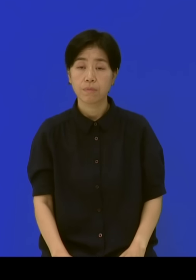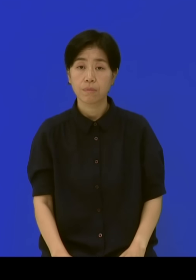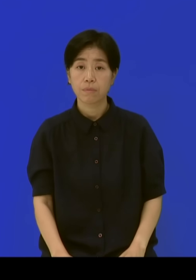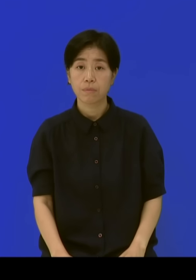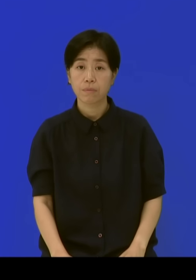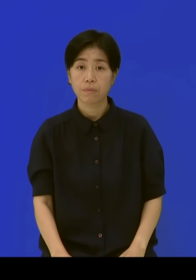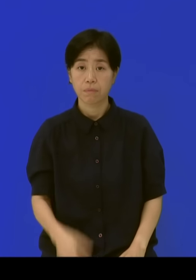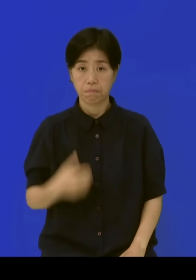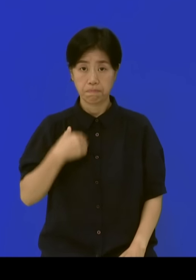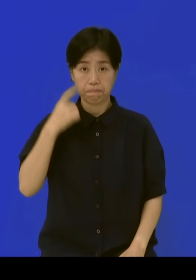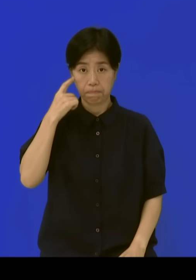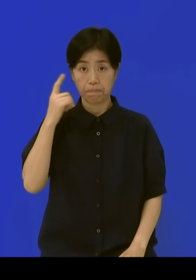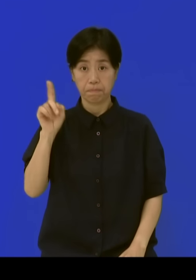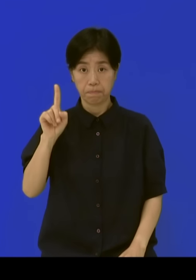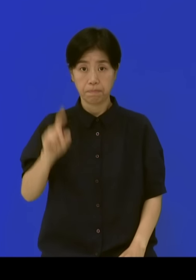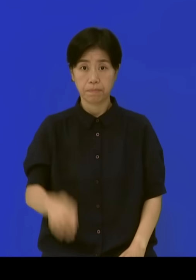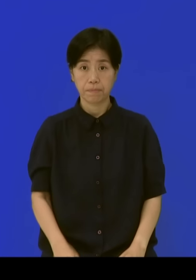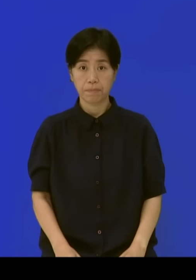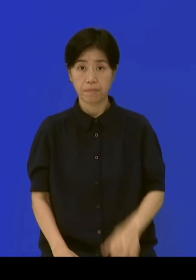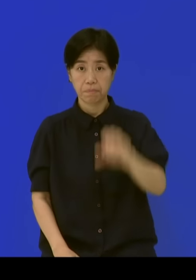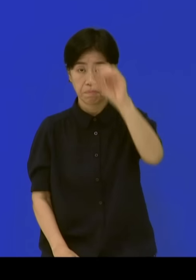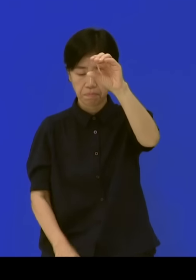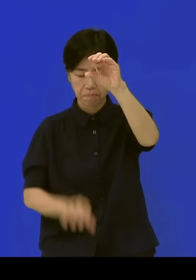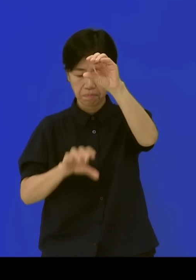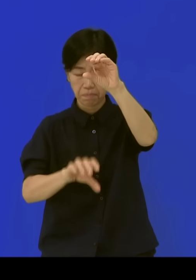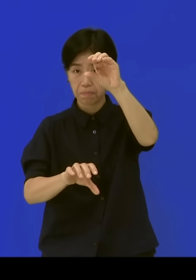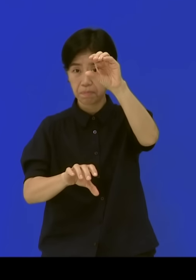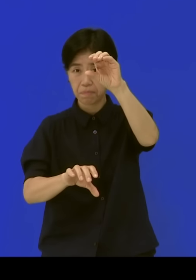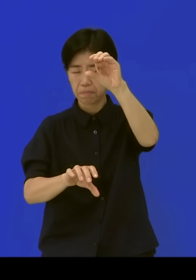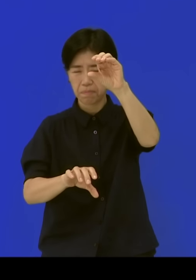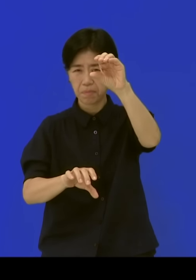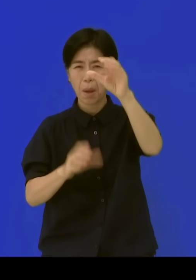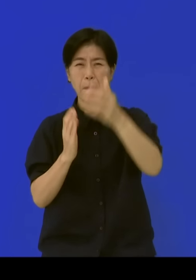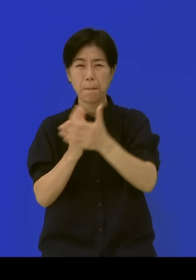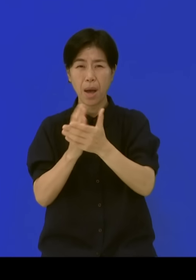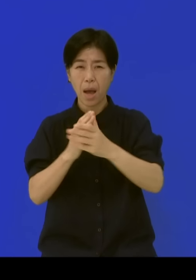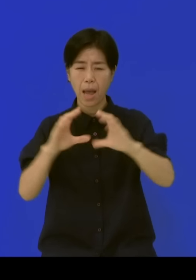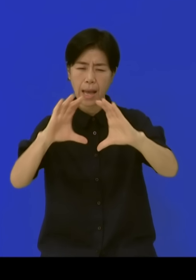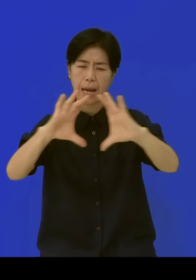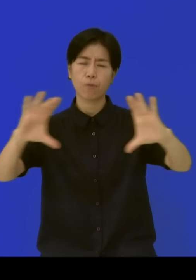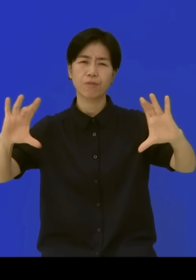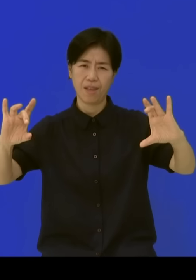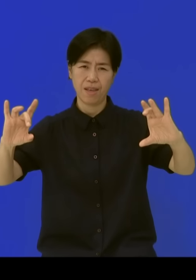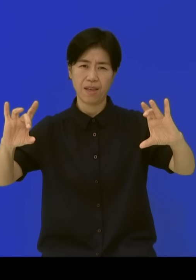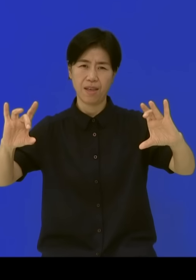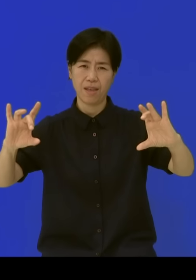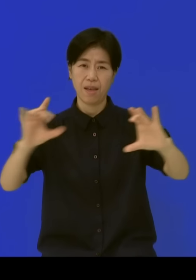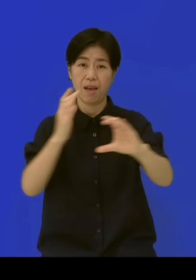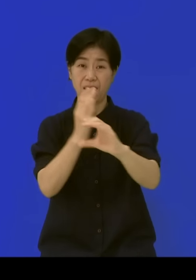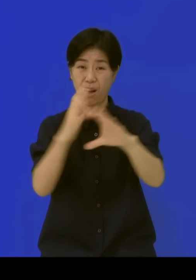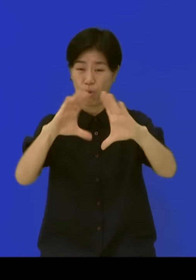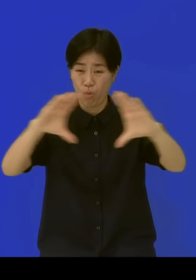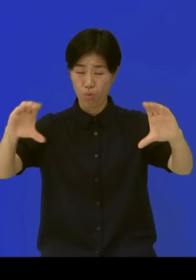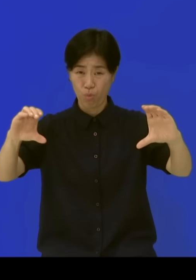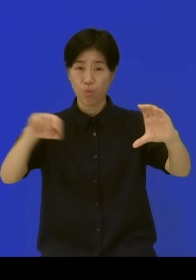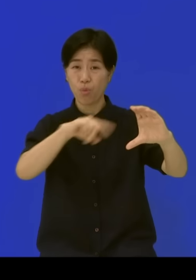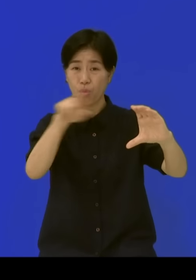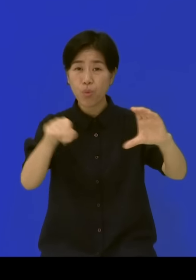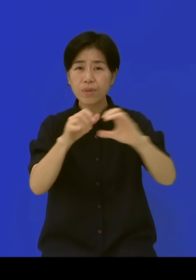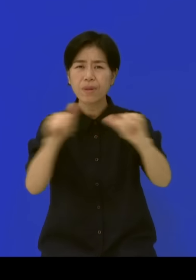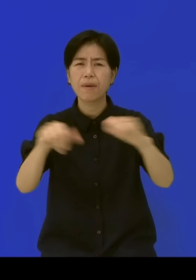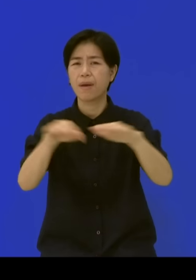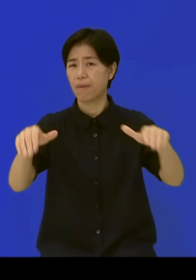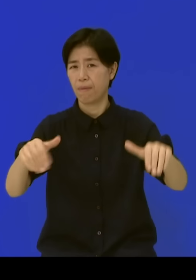저는 이 가운데 있는 사람들, 이 밑바닥에 있는 사람은 꽉 눌려서 아무것도 못해서